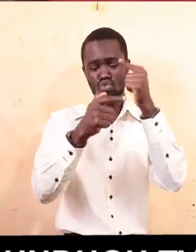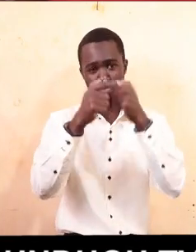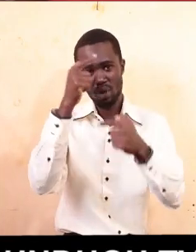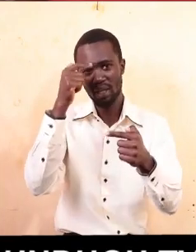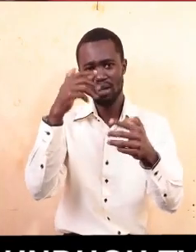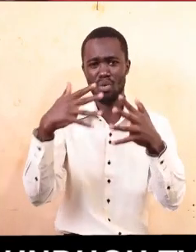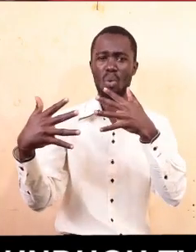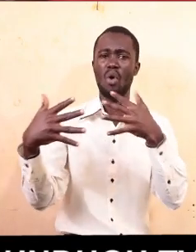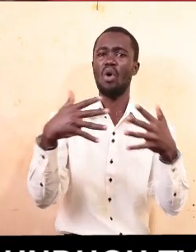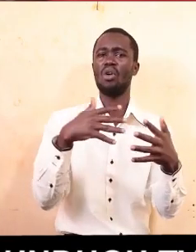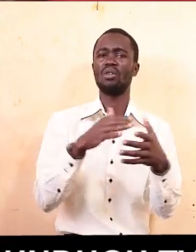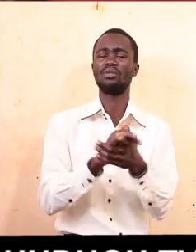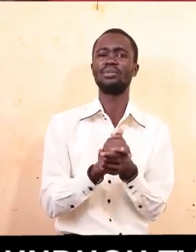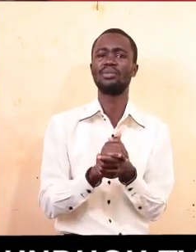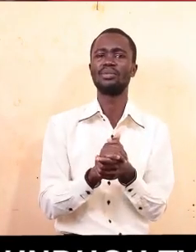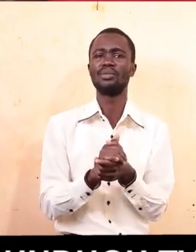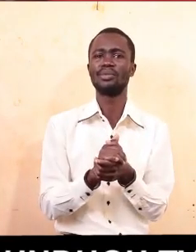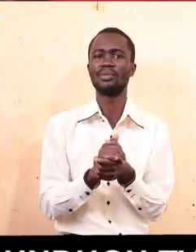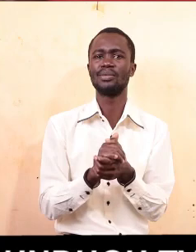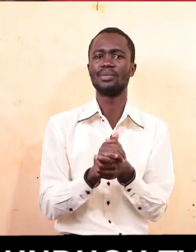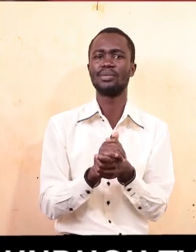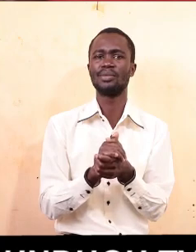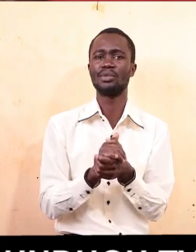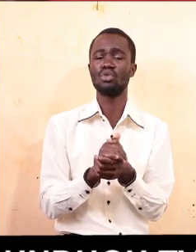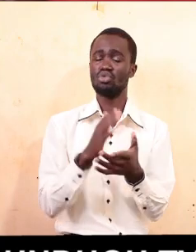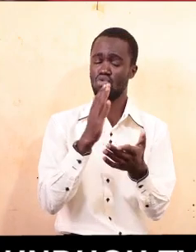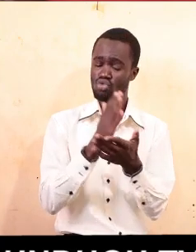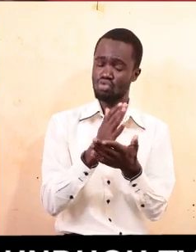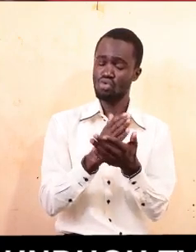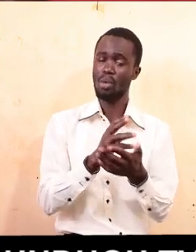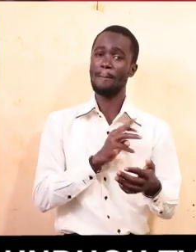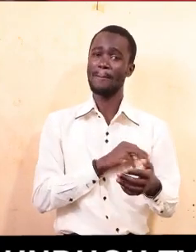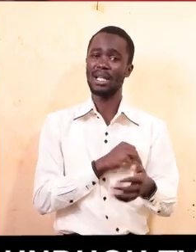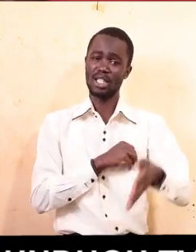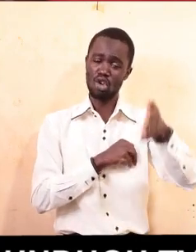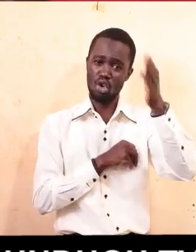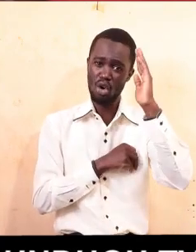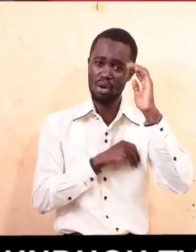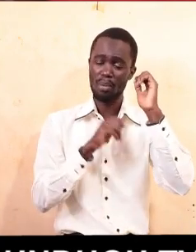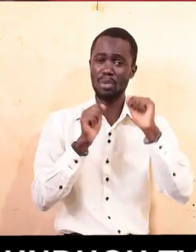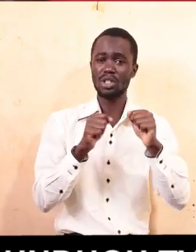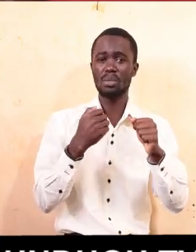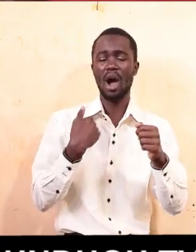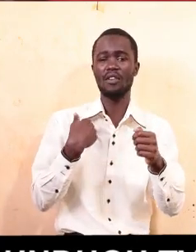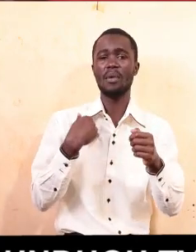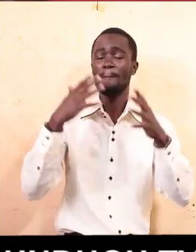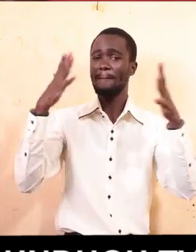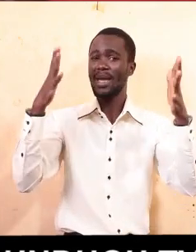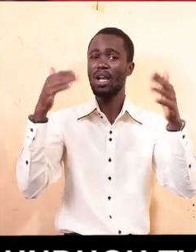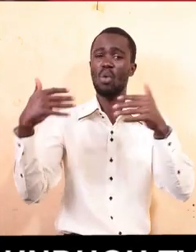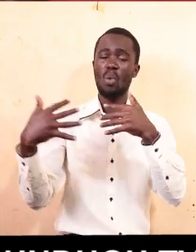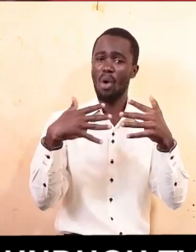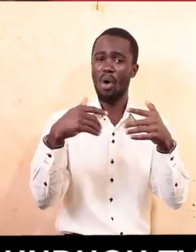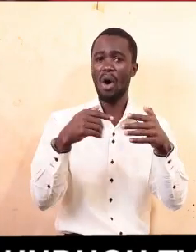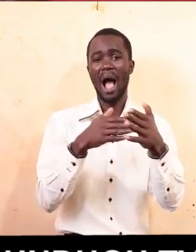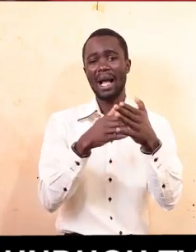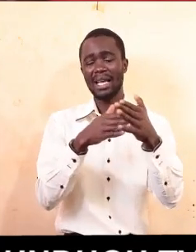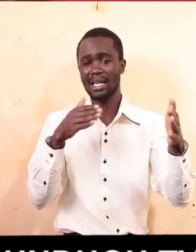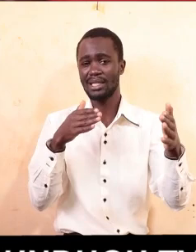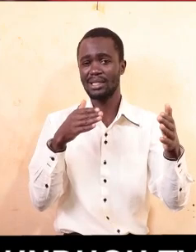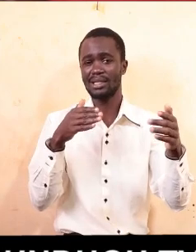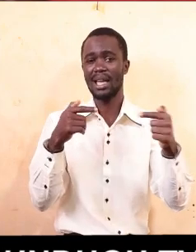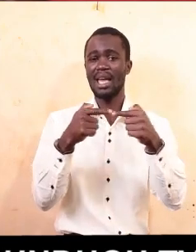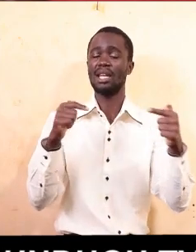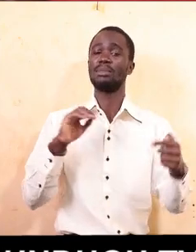ya Mungu anaweza kuandaa vita kali against our enemies. Na ndivyo ilitokea, ikawa